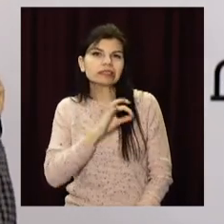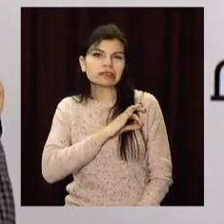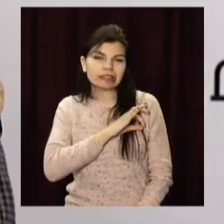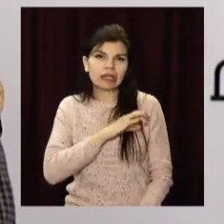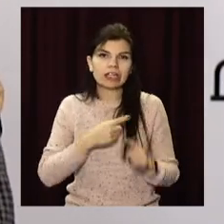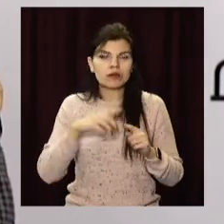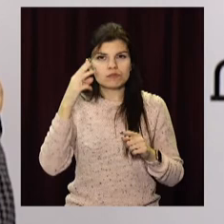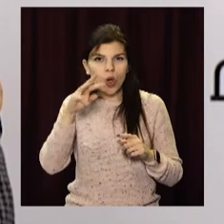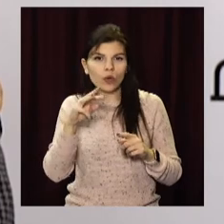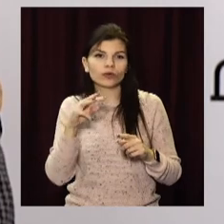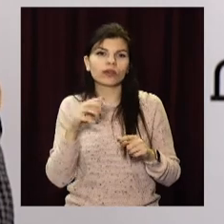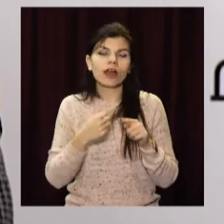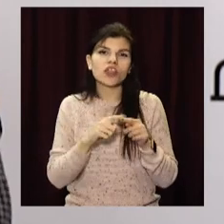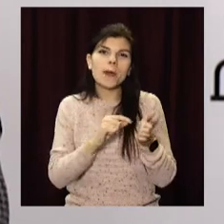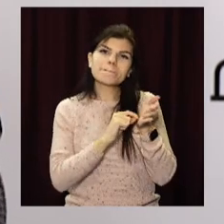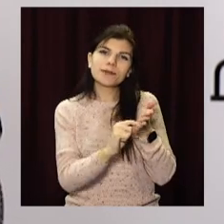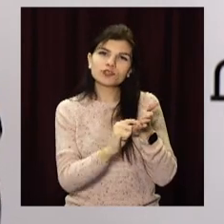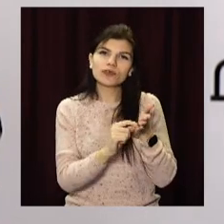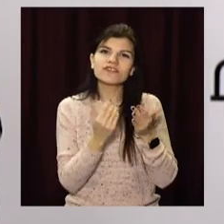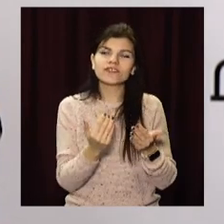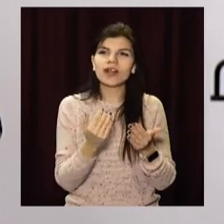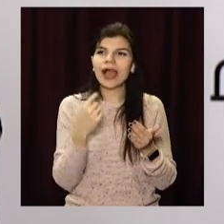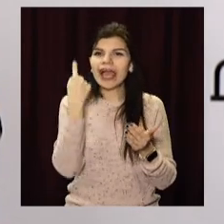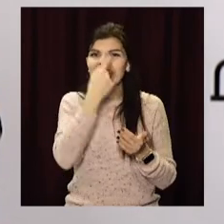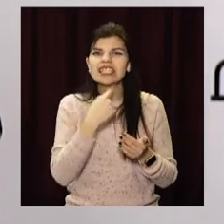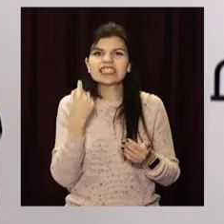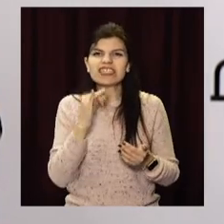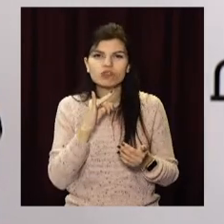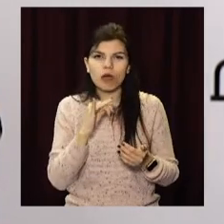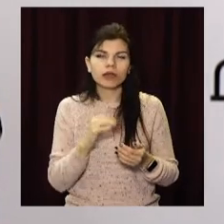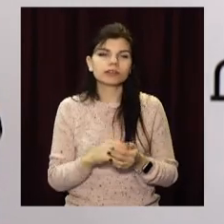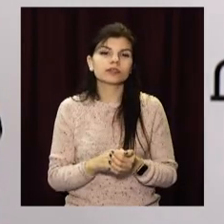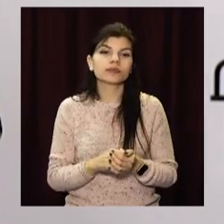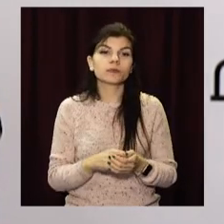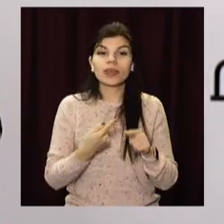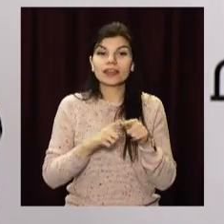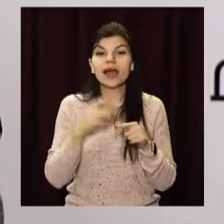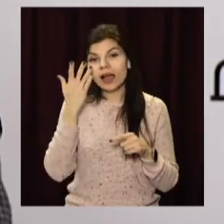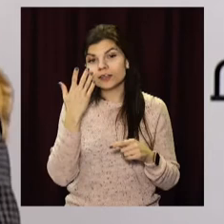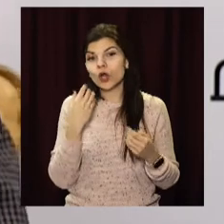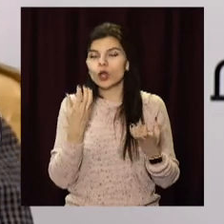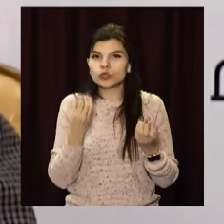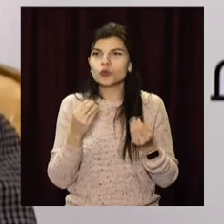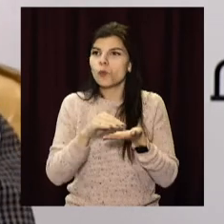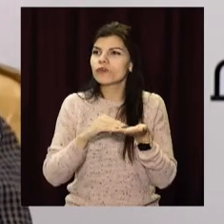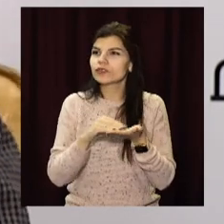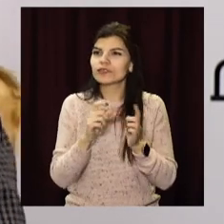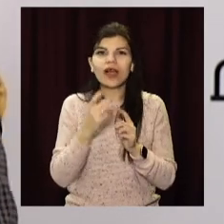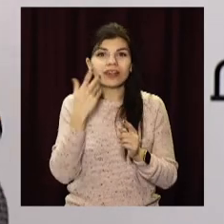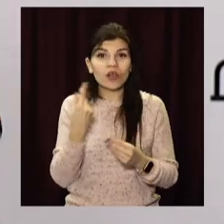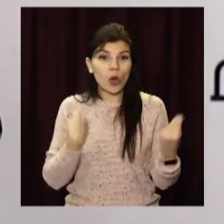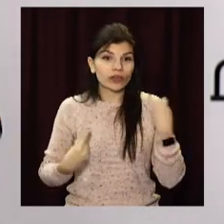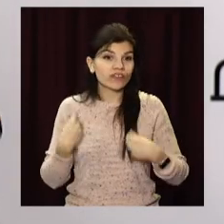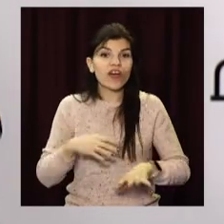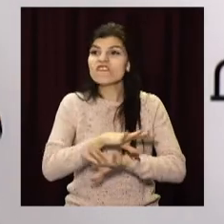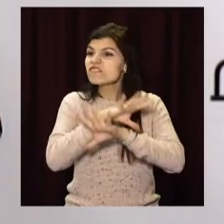всегда модно, это всегда подчеркивает вашу индивидуальность. Это когда, еще раз повторюсь, когда вы одеваете все